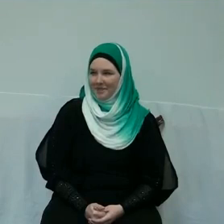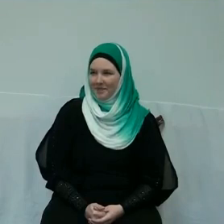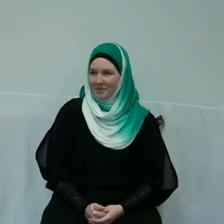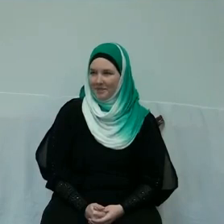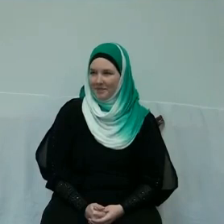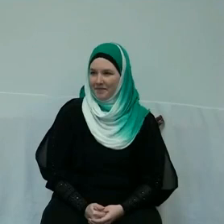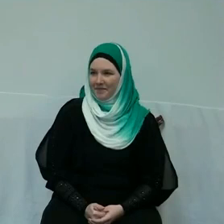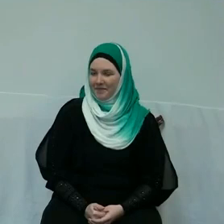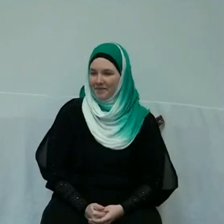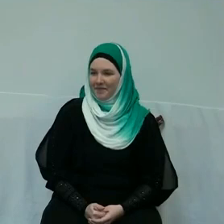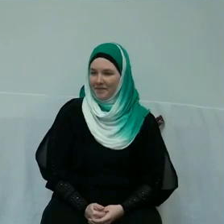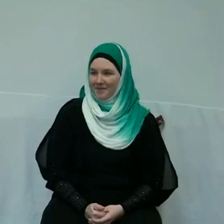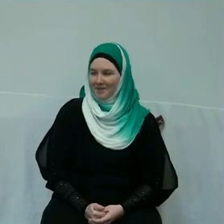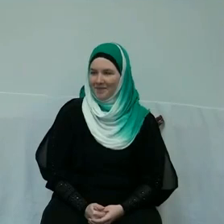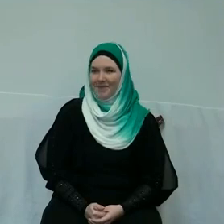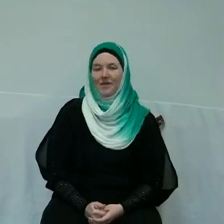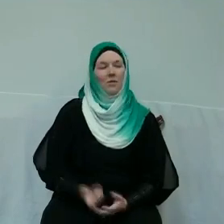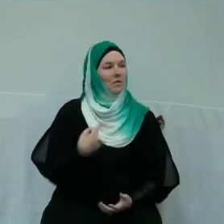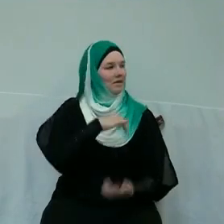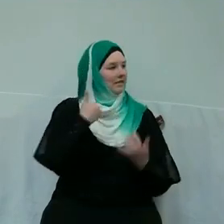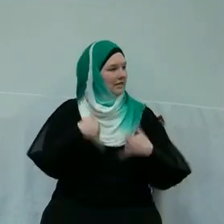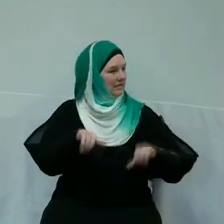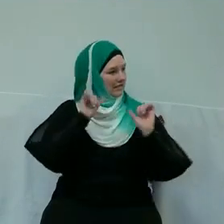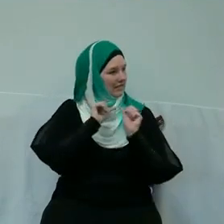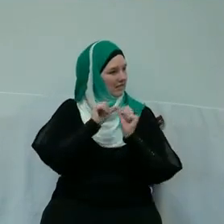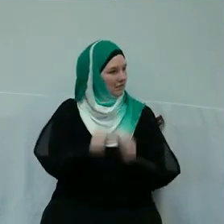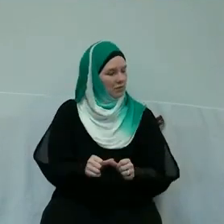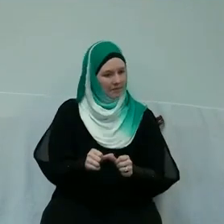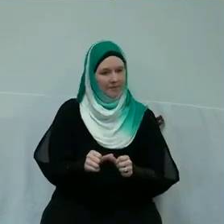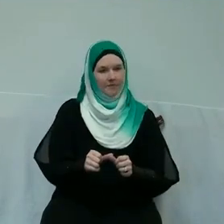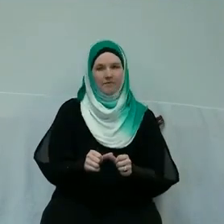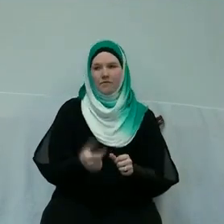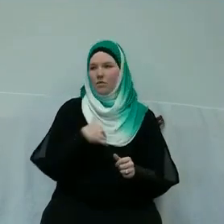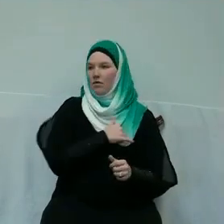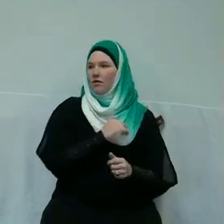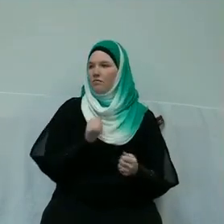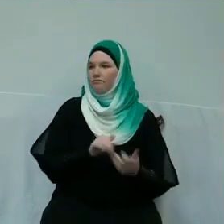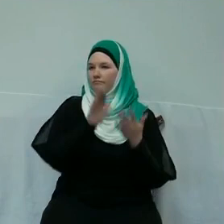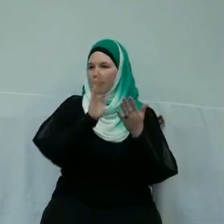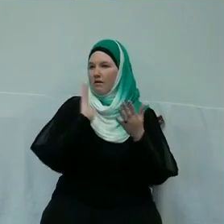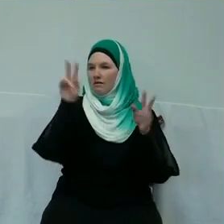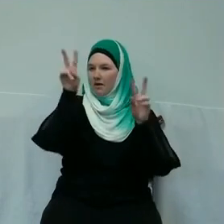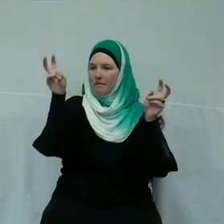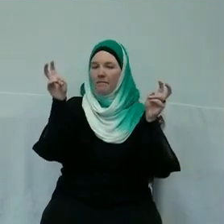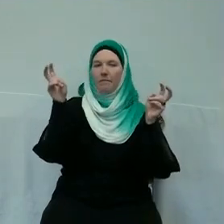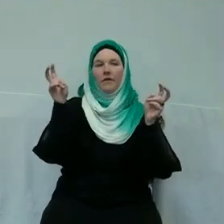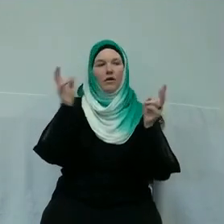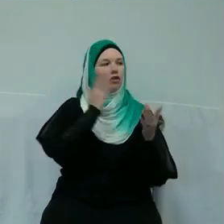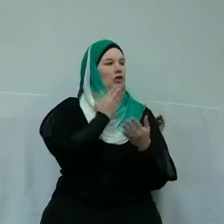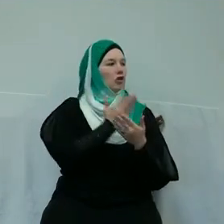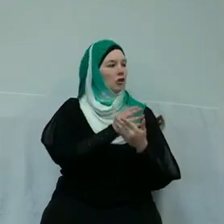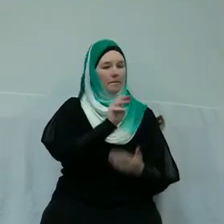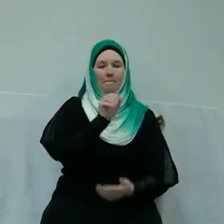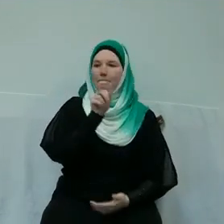آمين. We are still continuing to address the issue of good